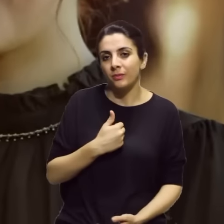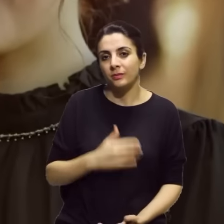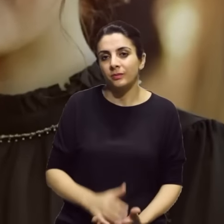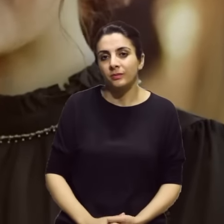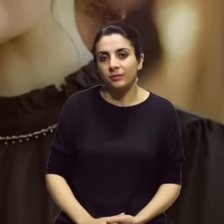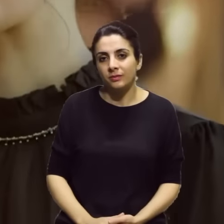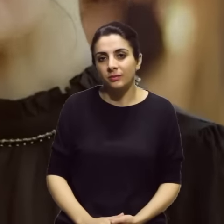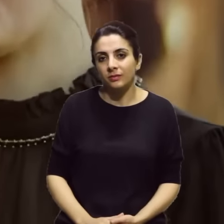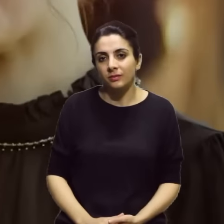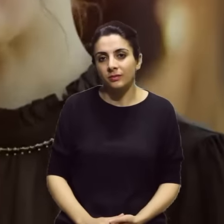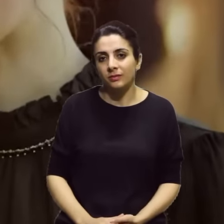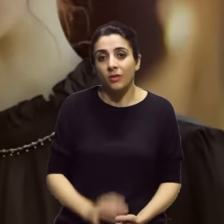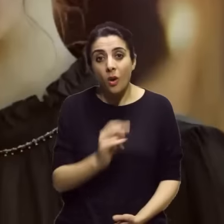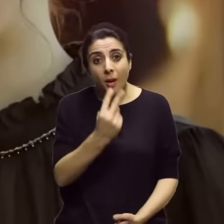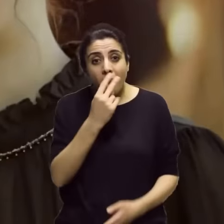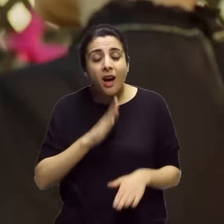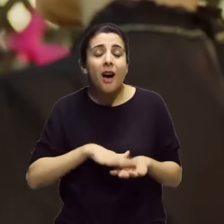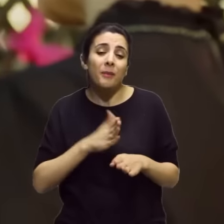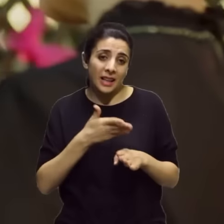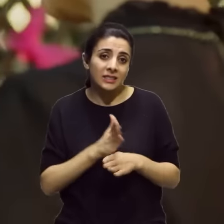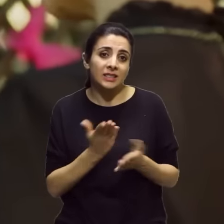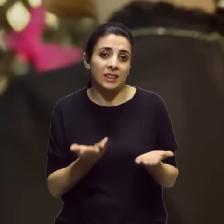bakıyor. Bakma öyle gerçekten.